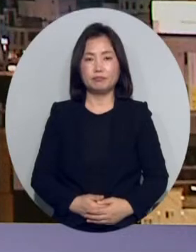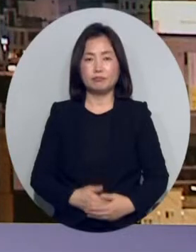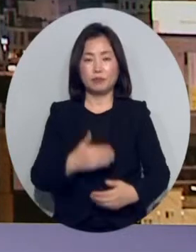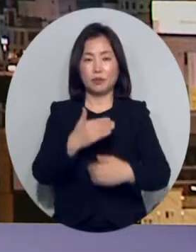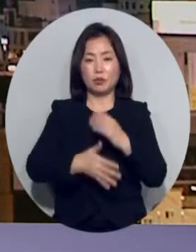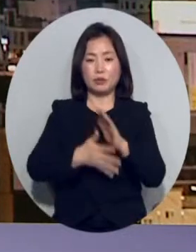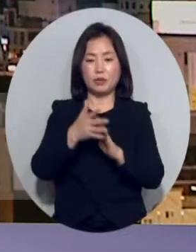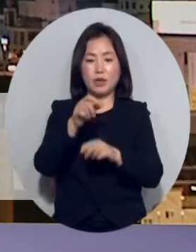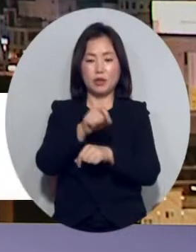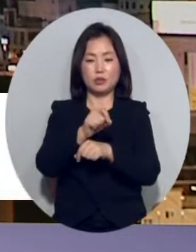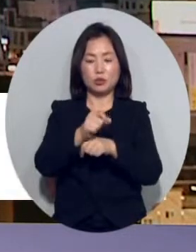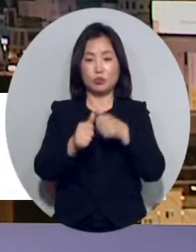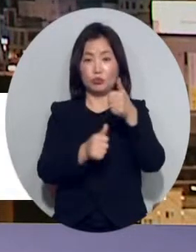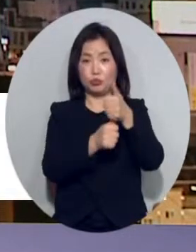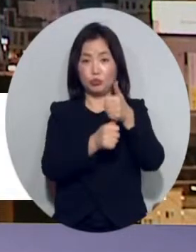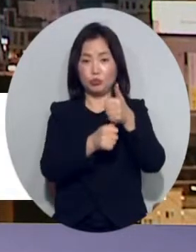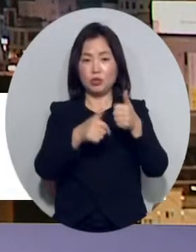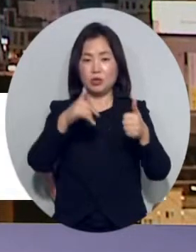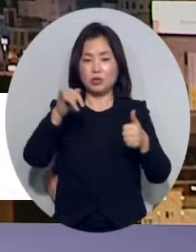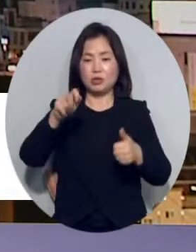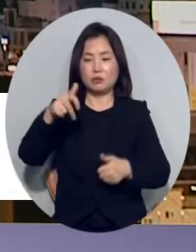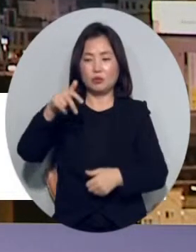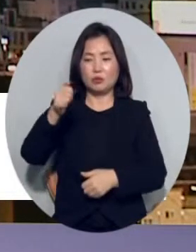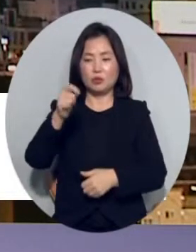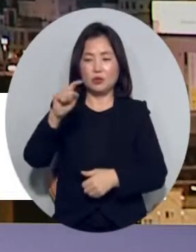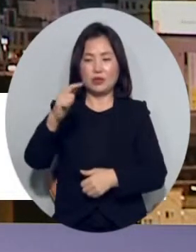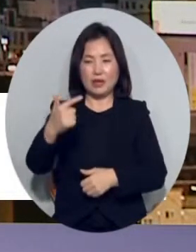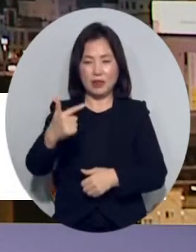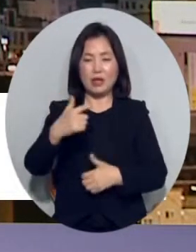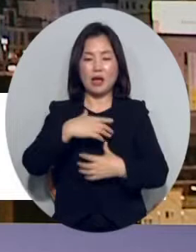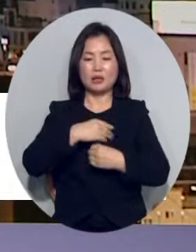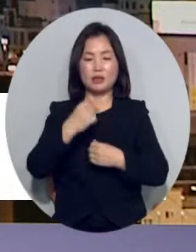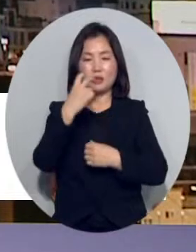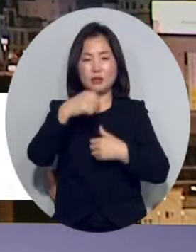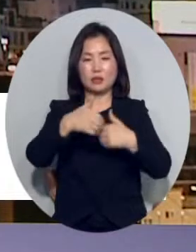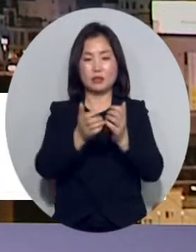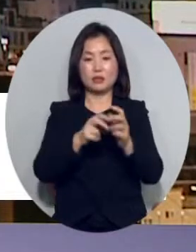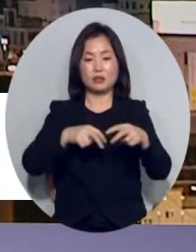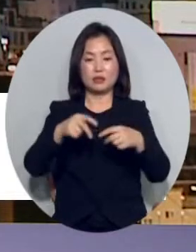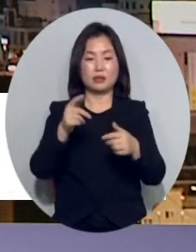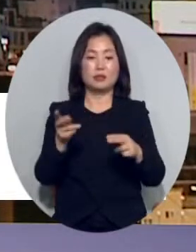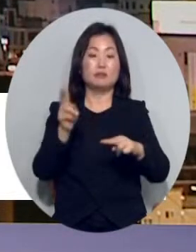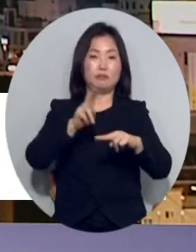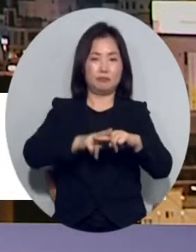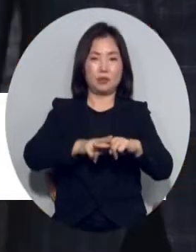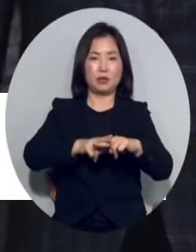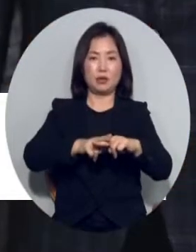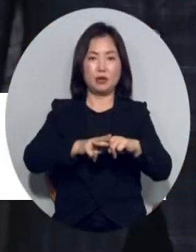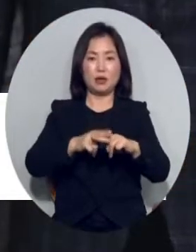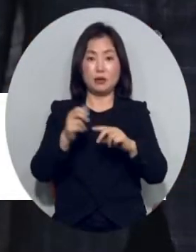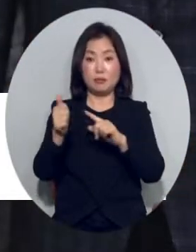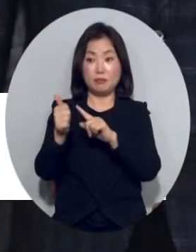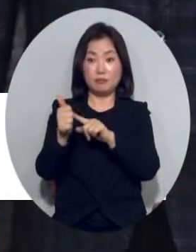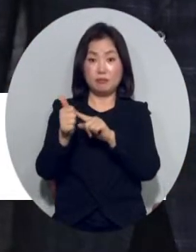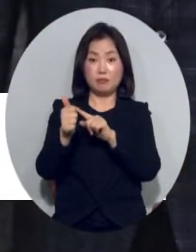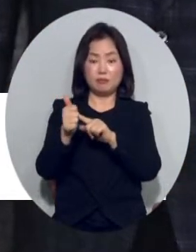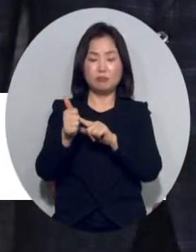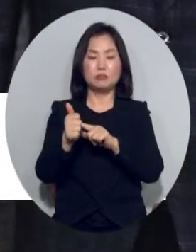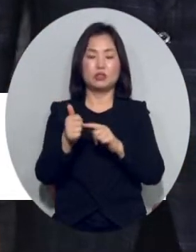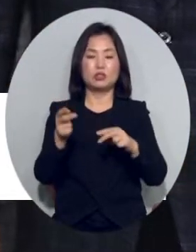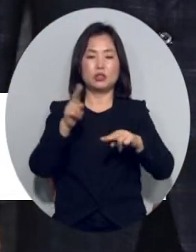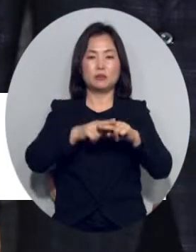대구시 행정부시장 엑 임종한 전 행안부 안전관리 정책관은 이 취임했습니다 생 님 김 부시장은